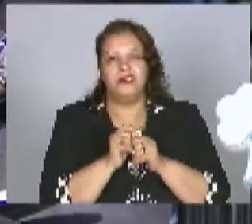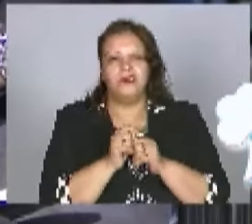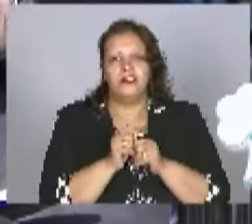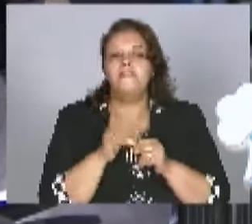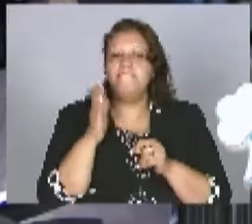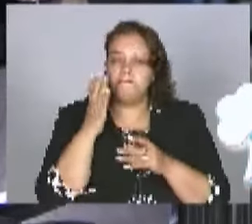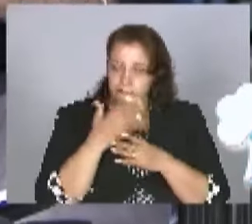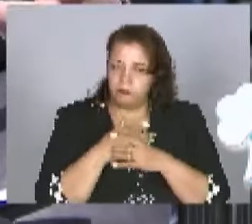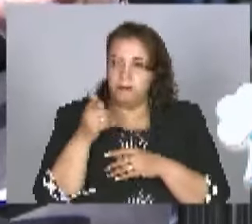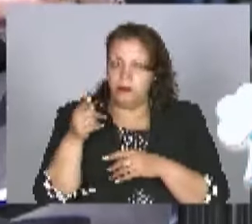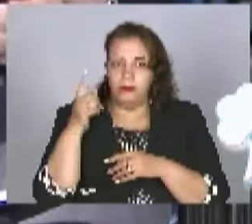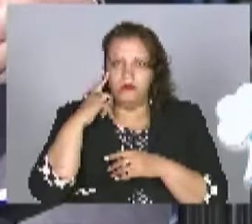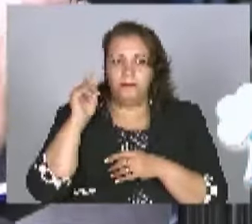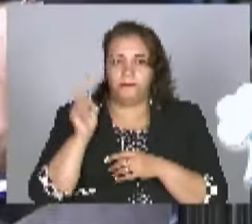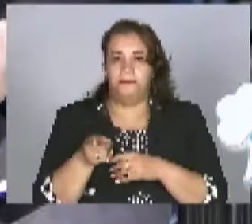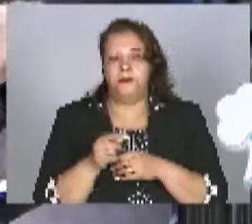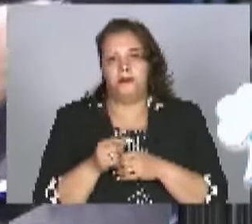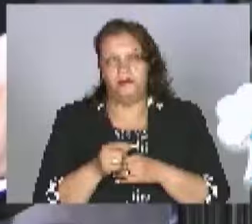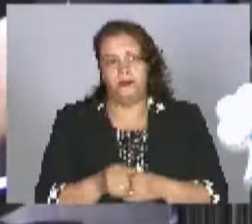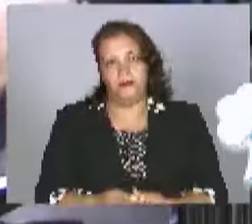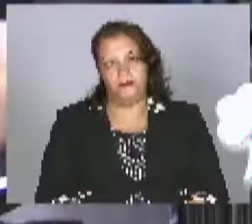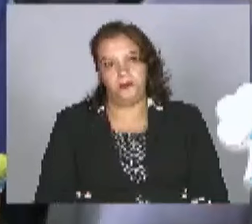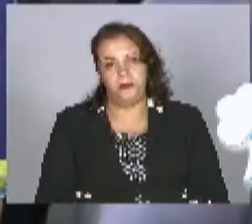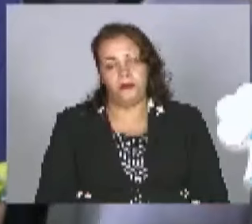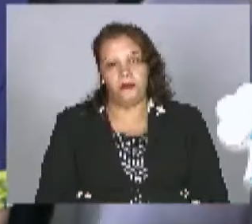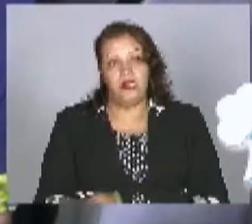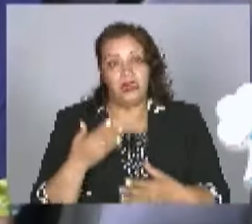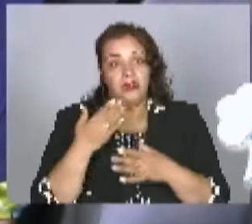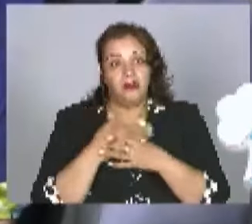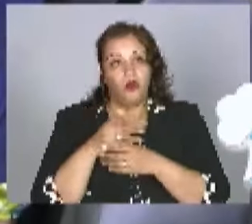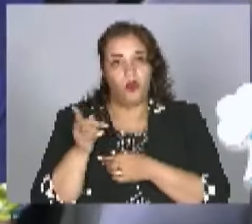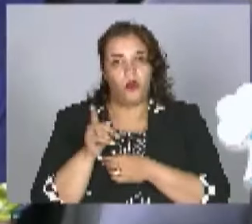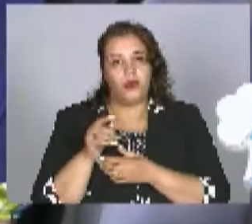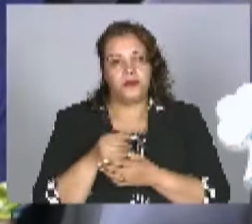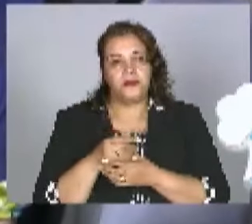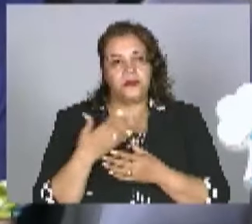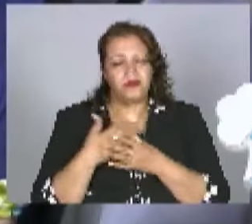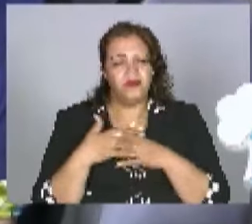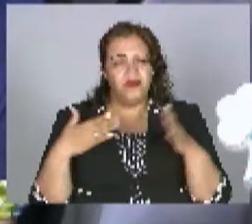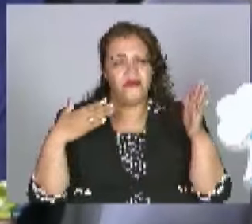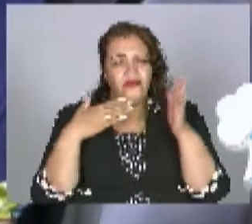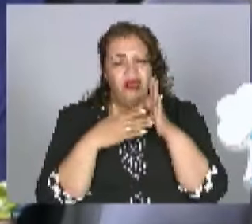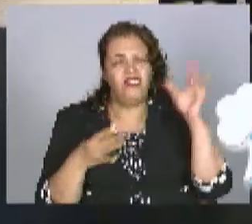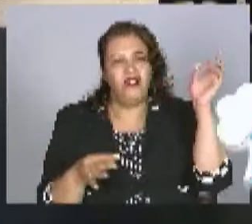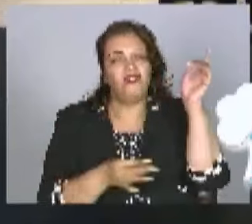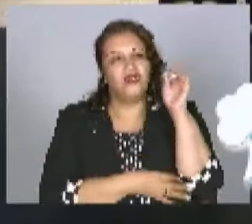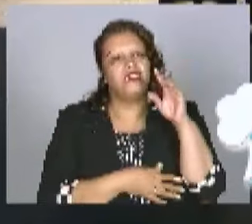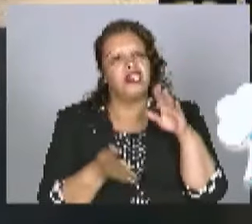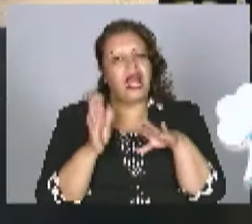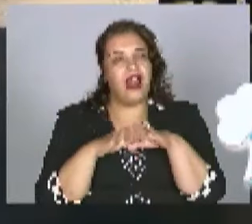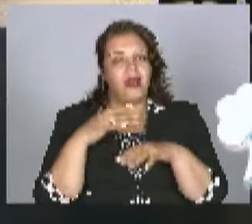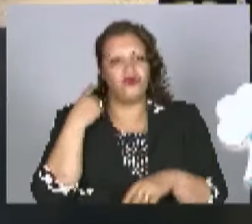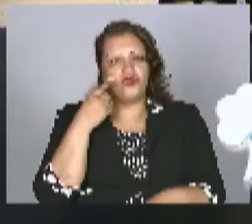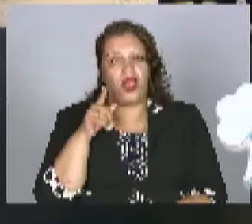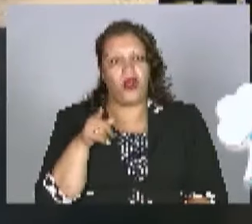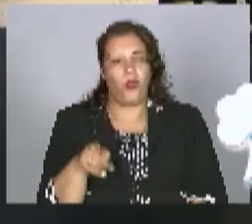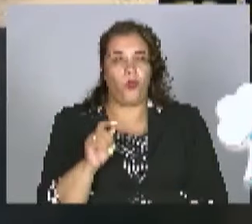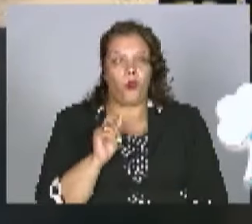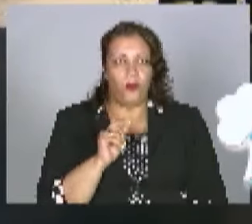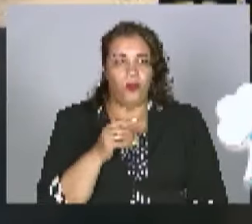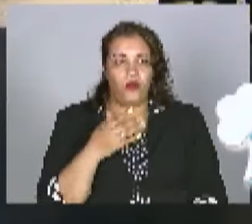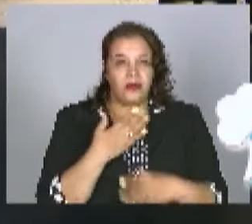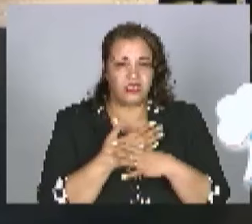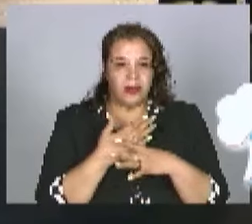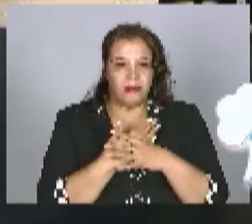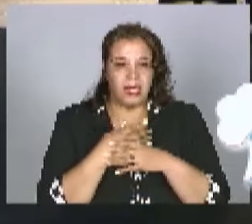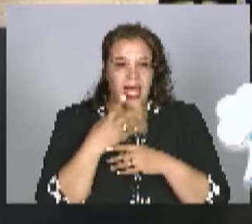فده يديها اه وتبقى مبرره ده لنفسها يعني هتاثر يعني بشكل او اخر عشان كده